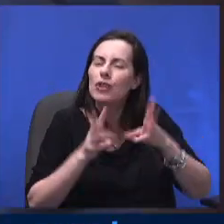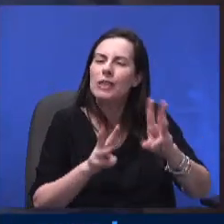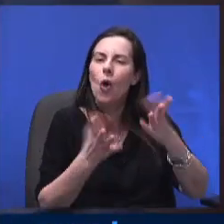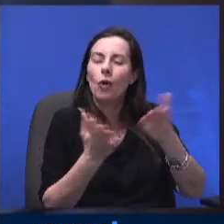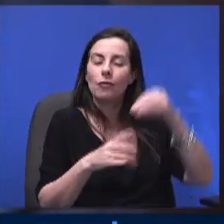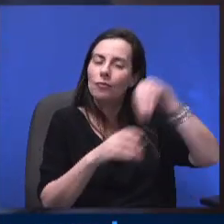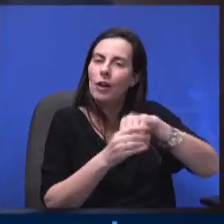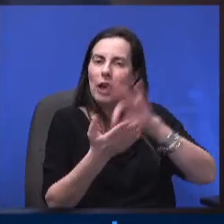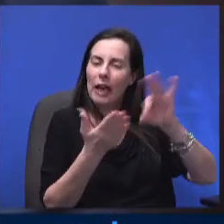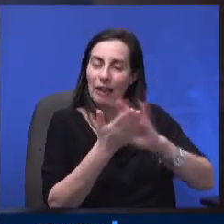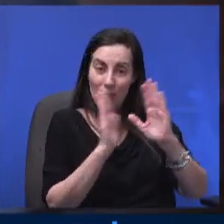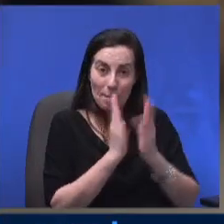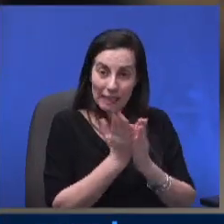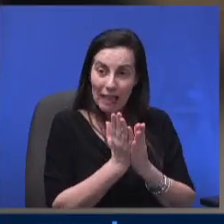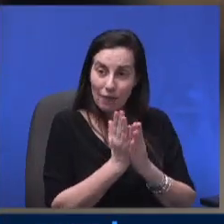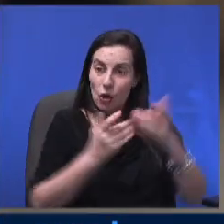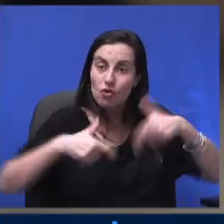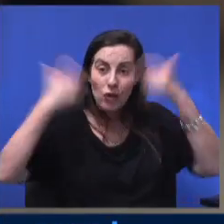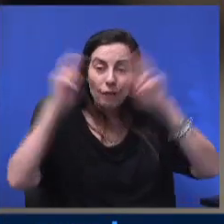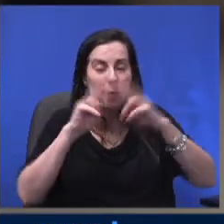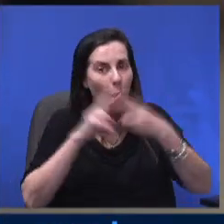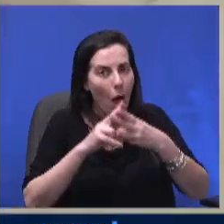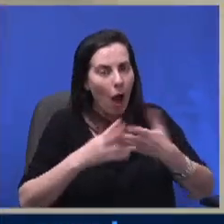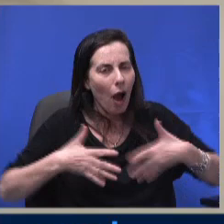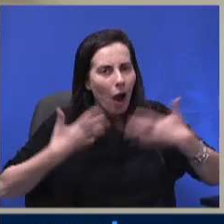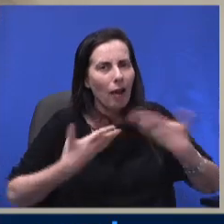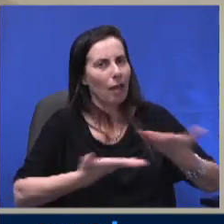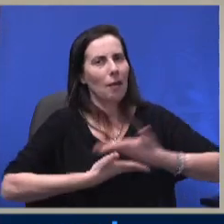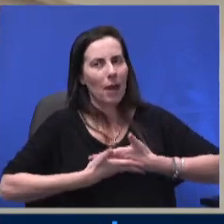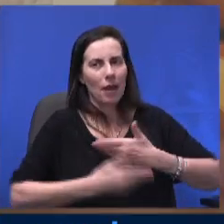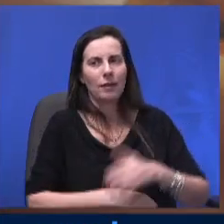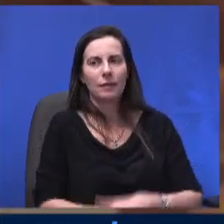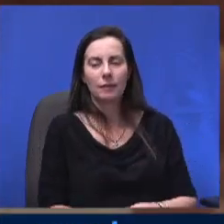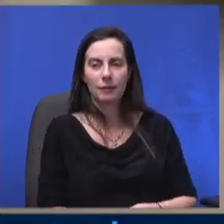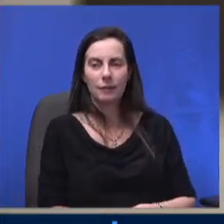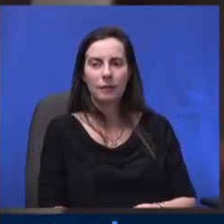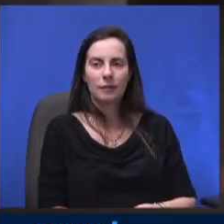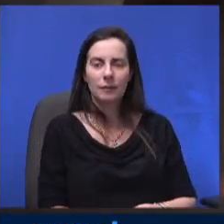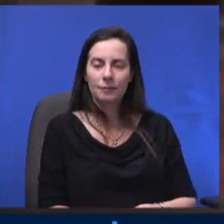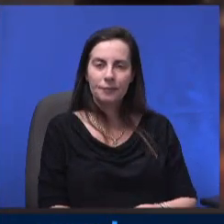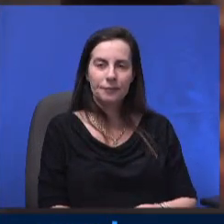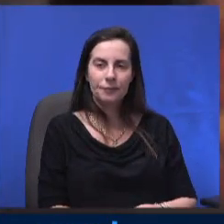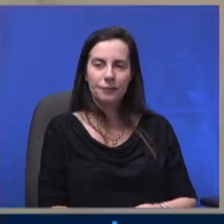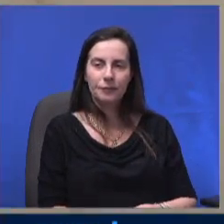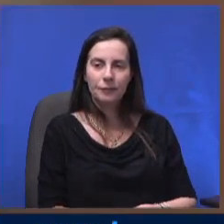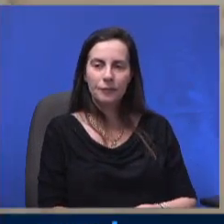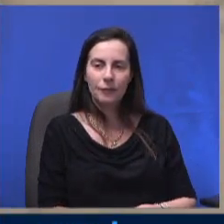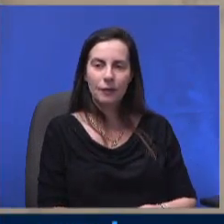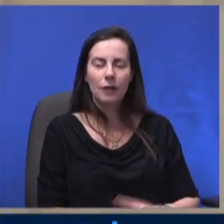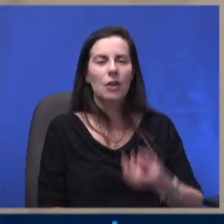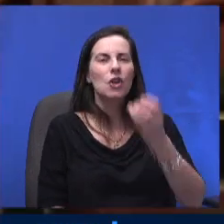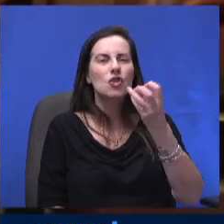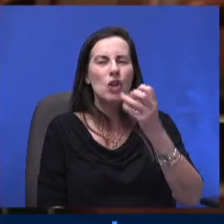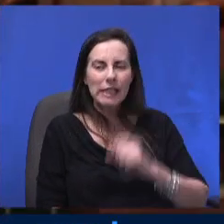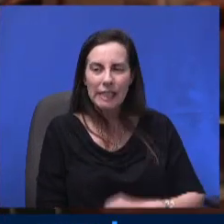לספר, שפים ברחבי העולם אימצו אותו בחום. מתכון שזיף המוסס. זה טכניקות מאוד מאוד